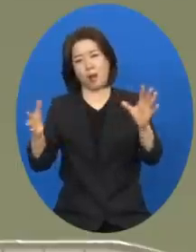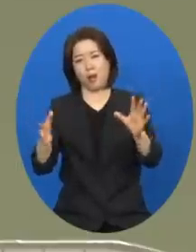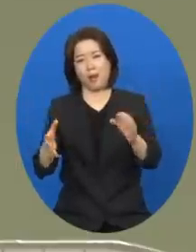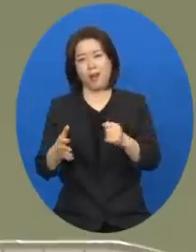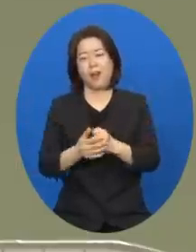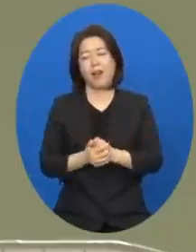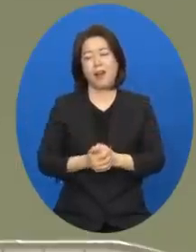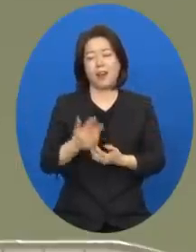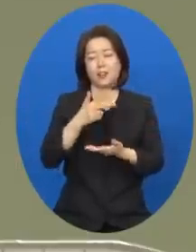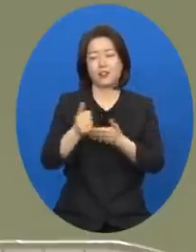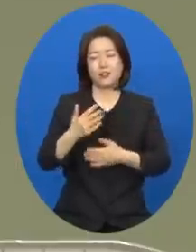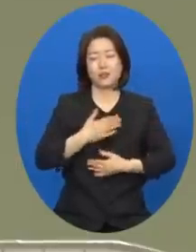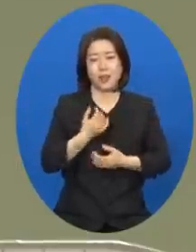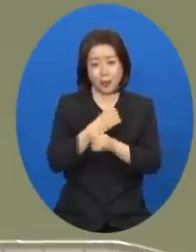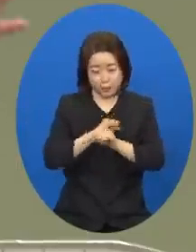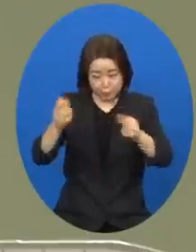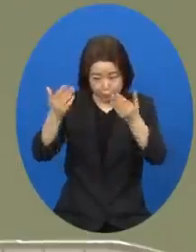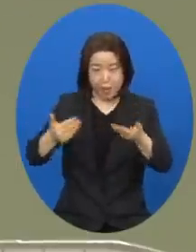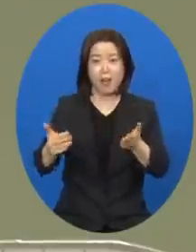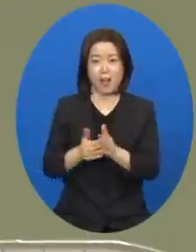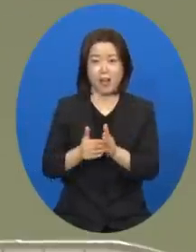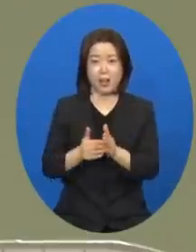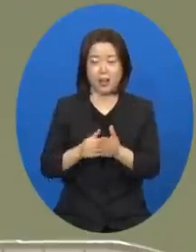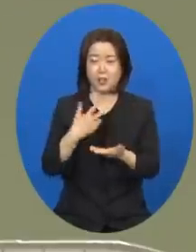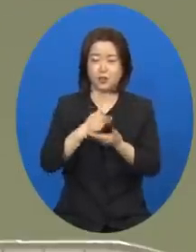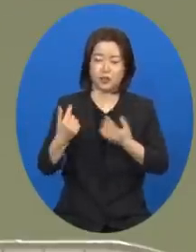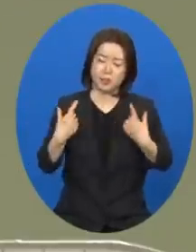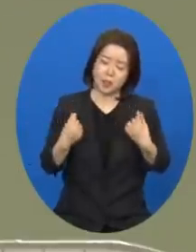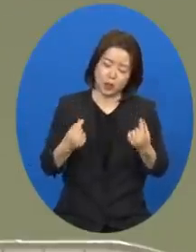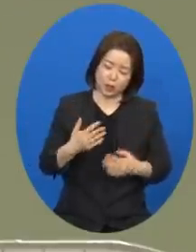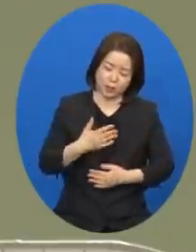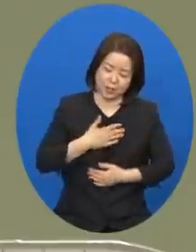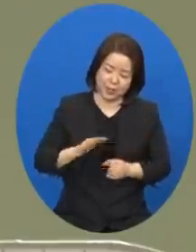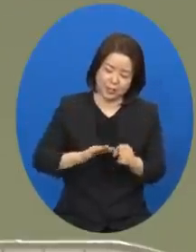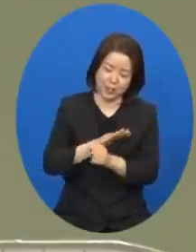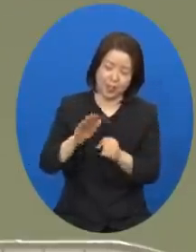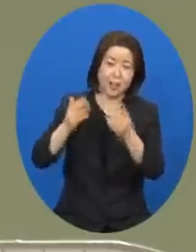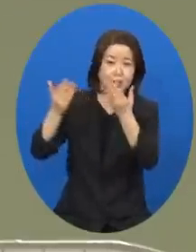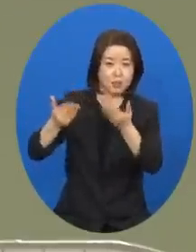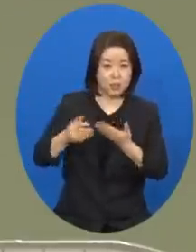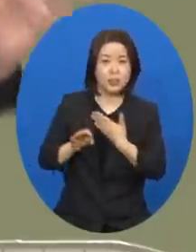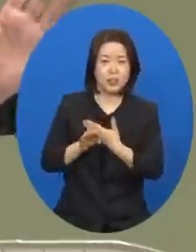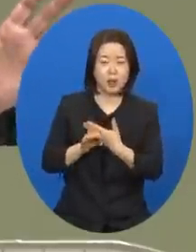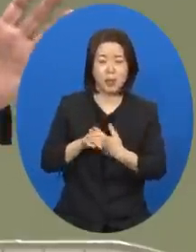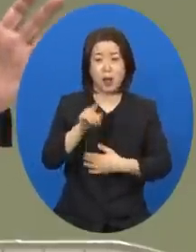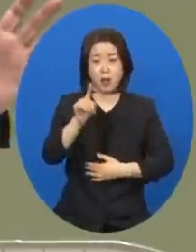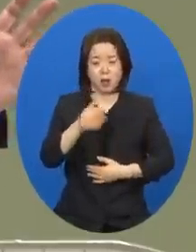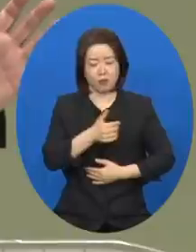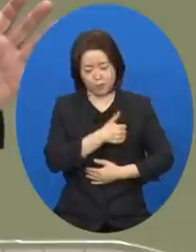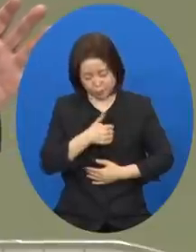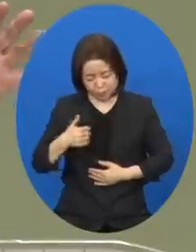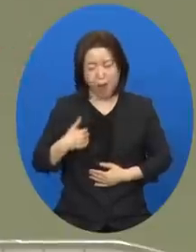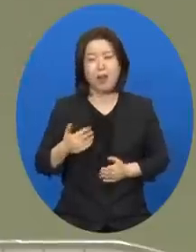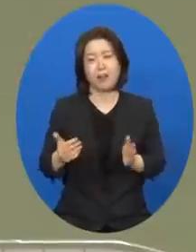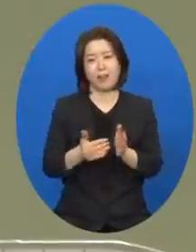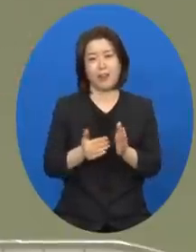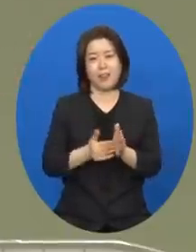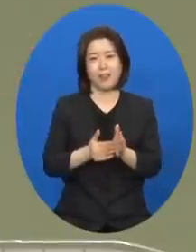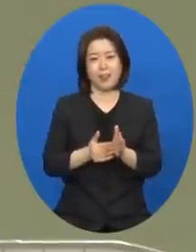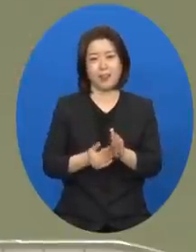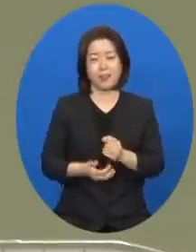나를 용서하셨고 주님이 여전히 나를 사랑하신다면 그것으로 충분하더라.